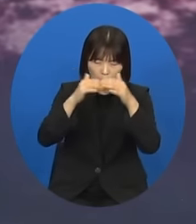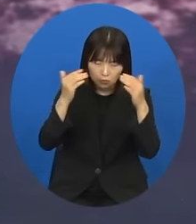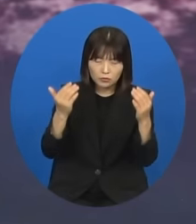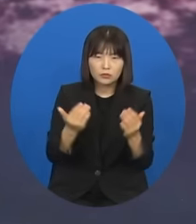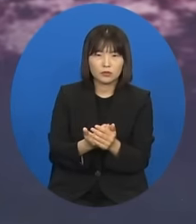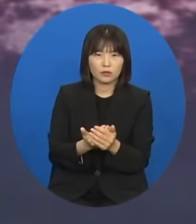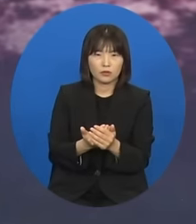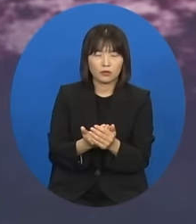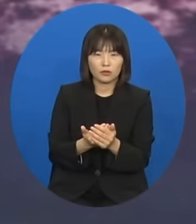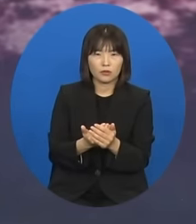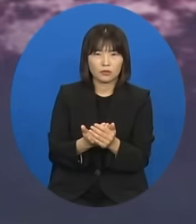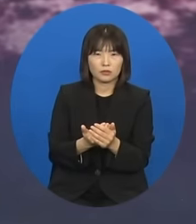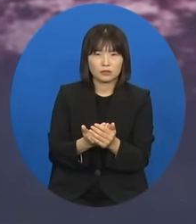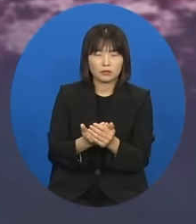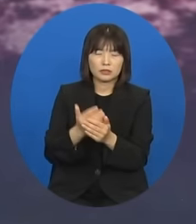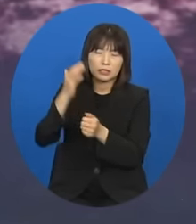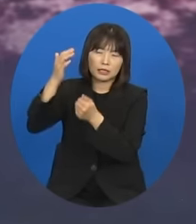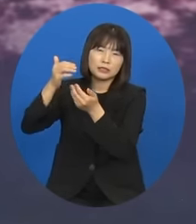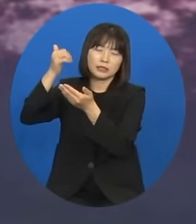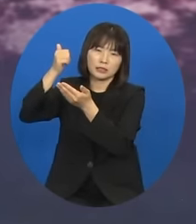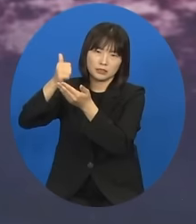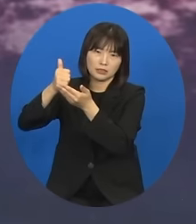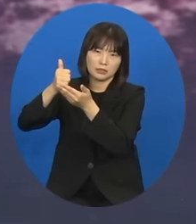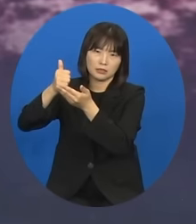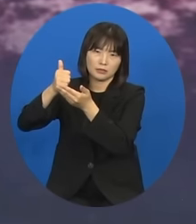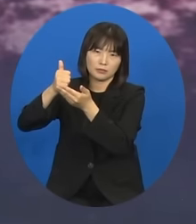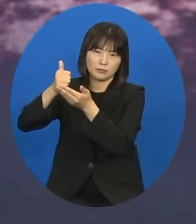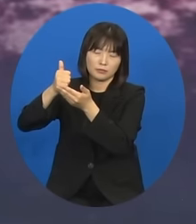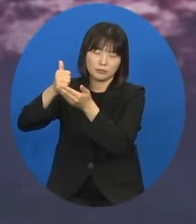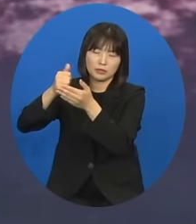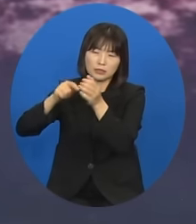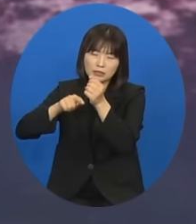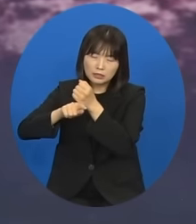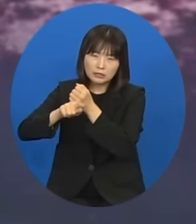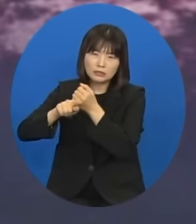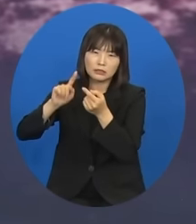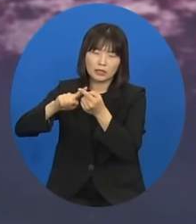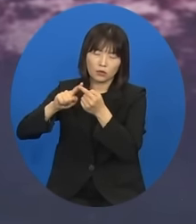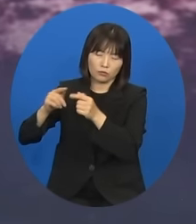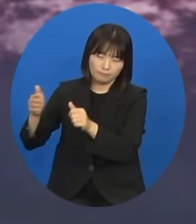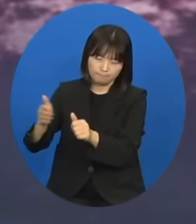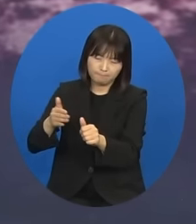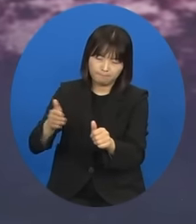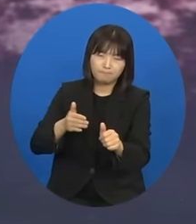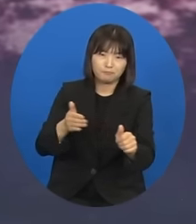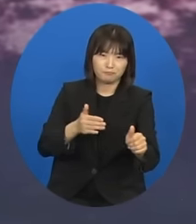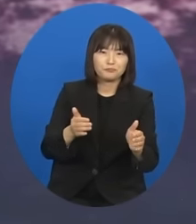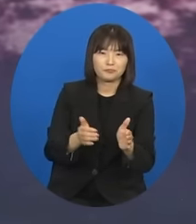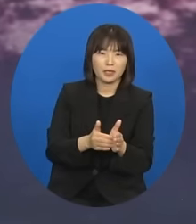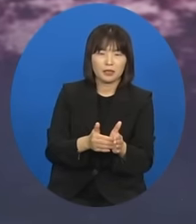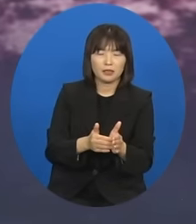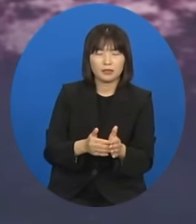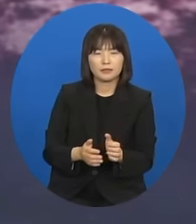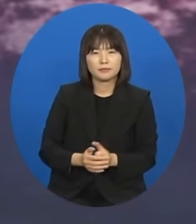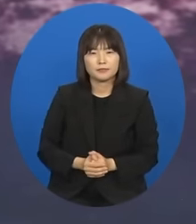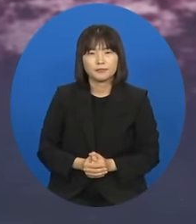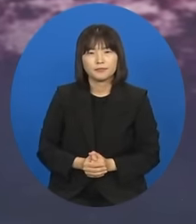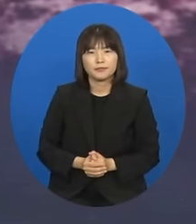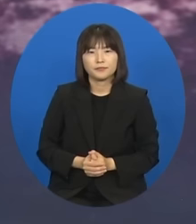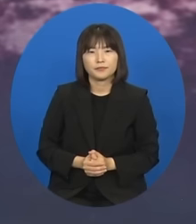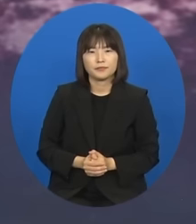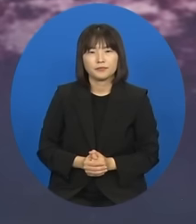하나님은 자신의 뜻을 펼쳐 가십니다 하나님의이 숨겨진 섭리가